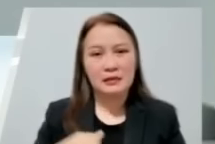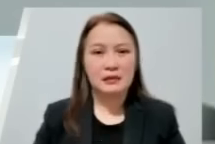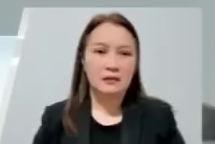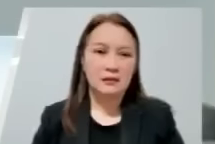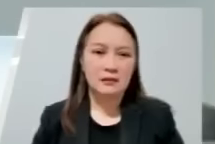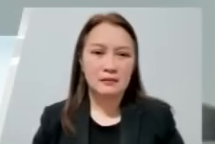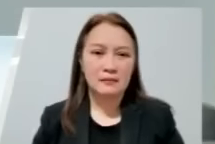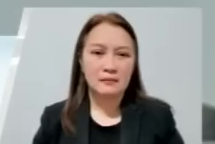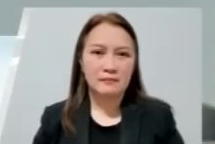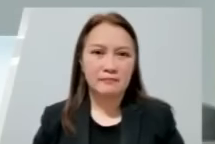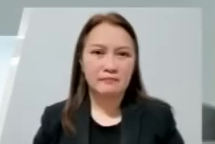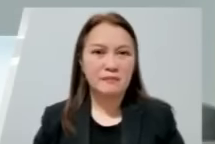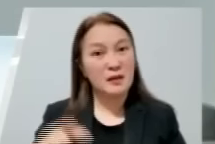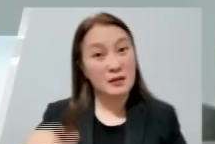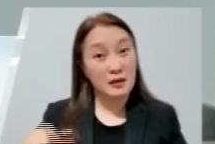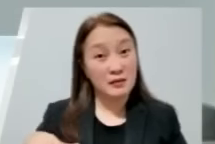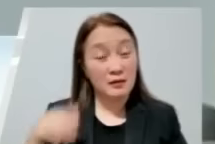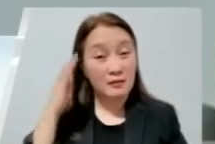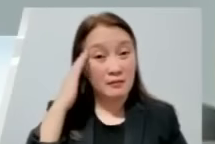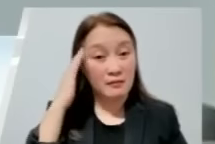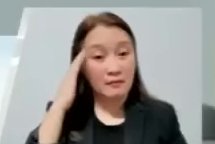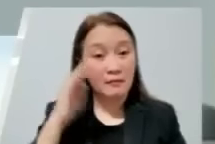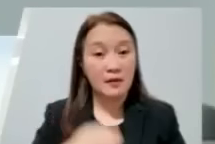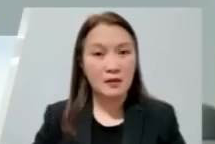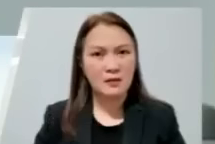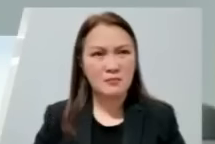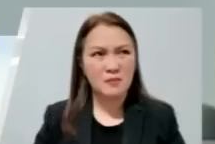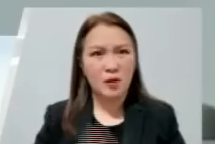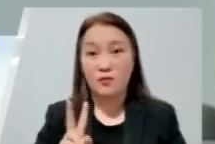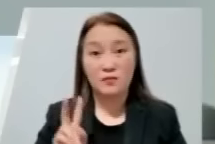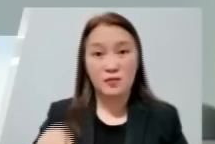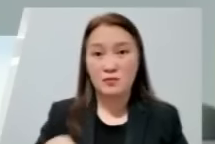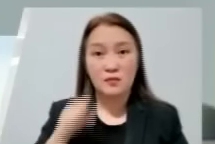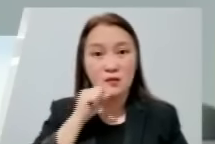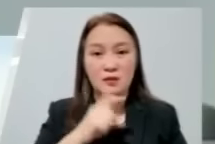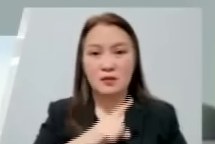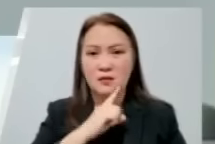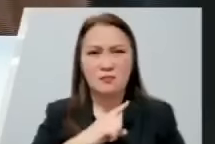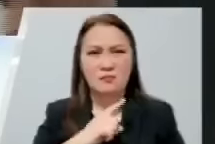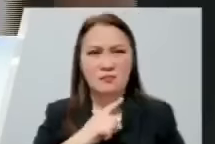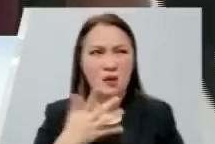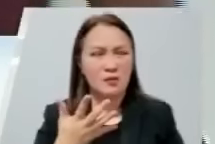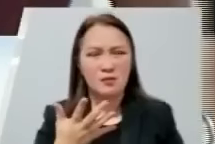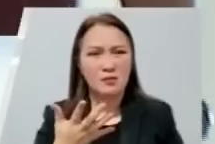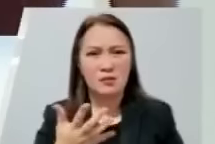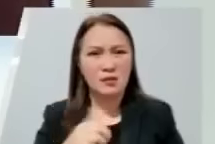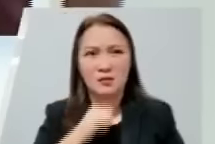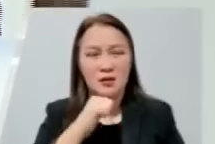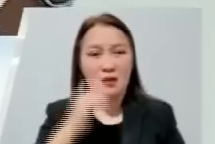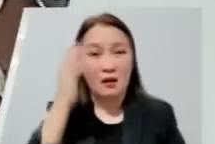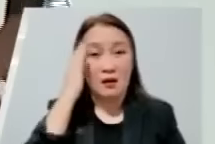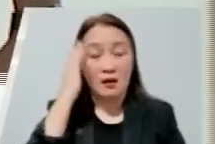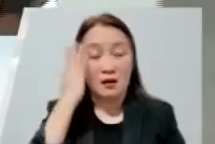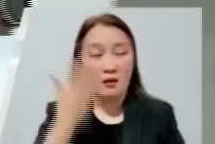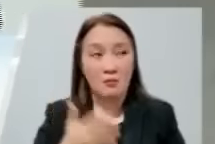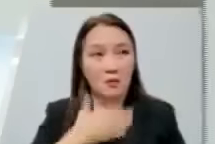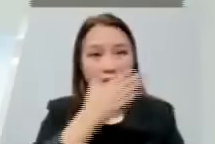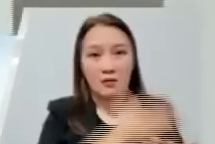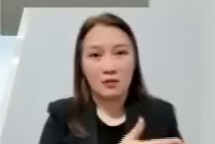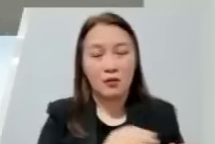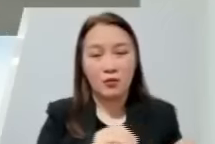Late na yan na natanggap. So she is not ready for the NBI investigation. Dahil dito, itinakda ng